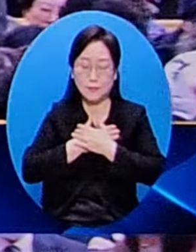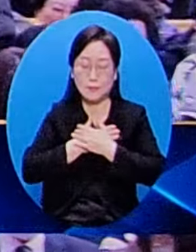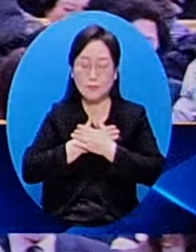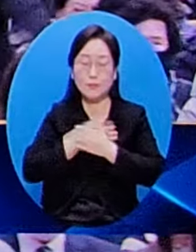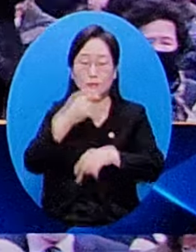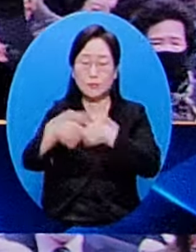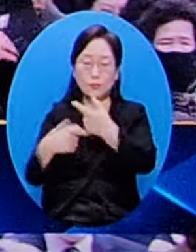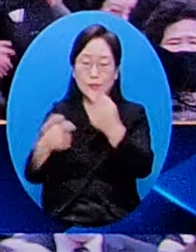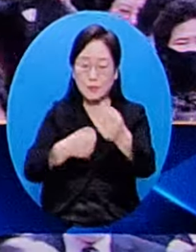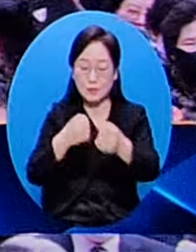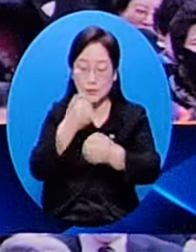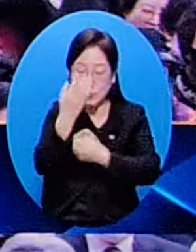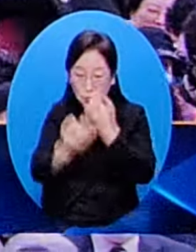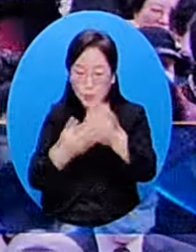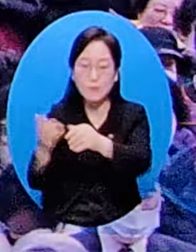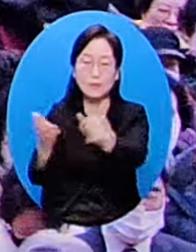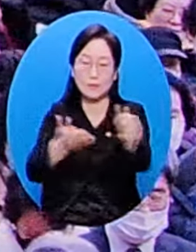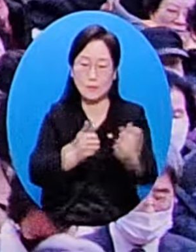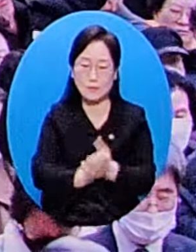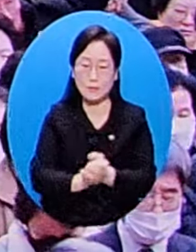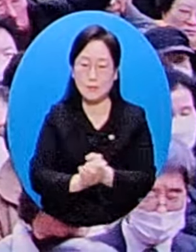기도를 믿음으로 고백해 주시기 바랍니다.